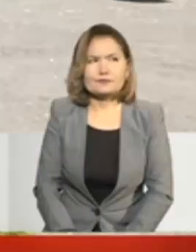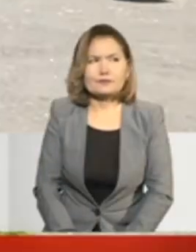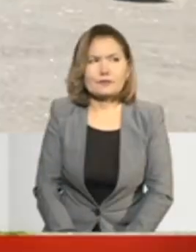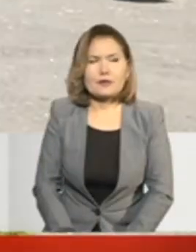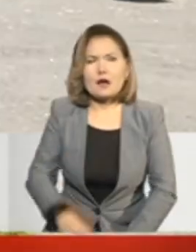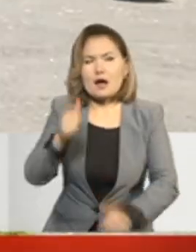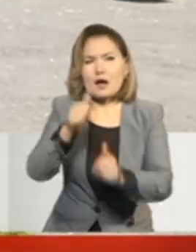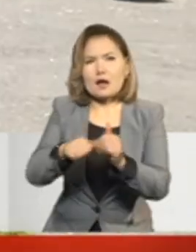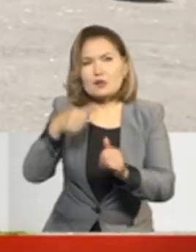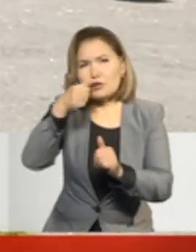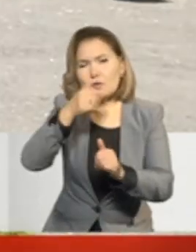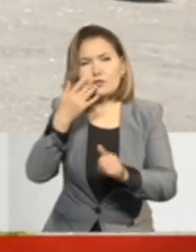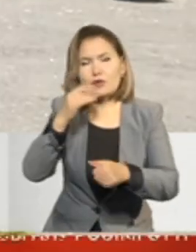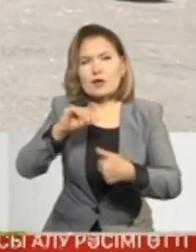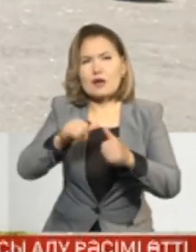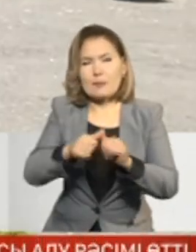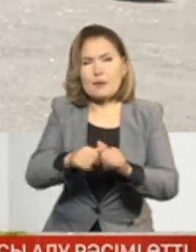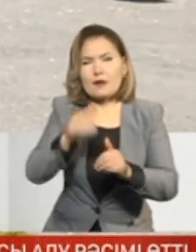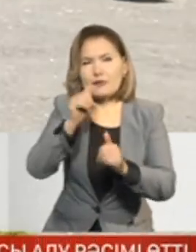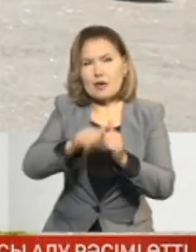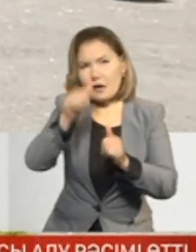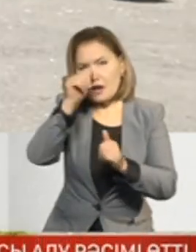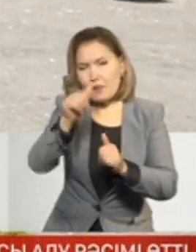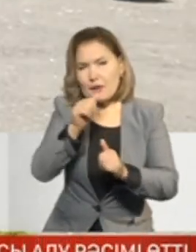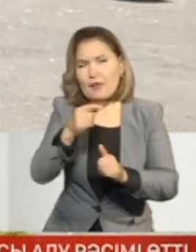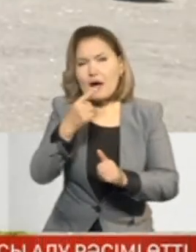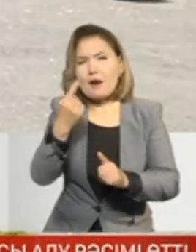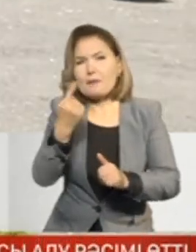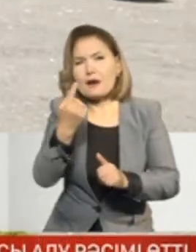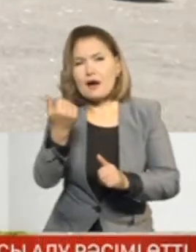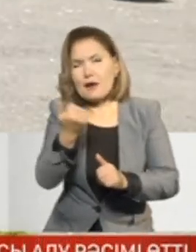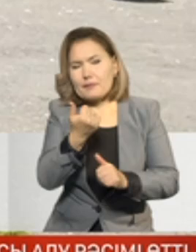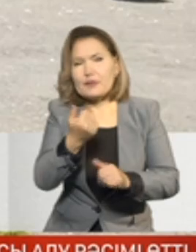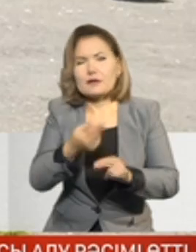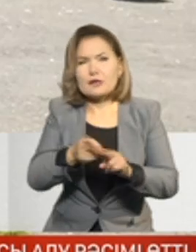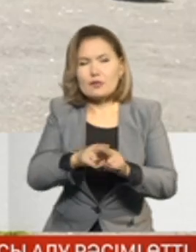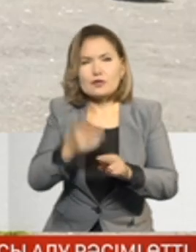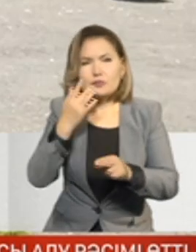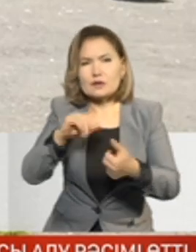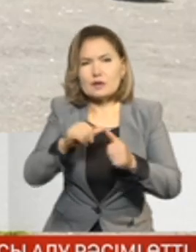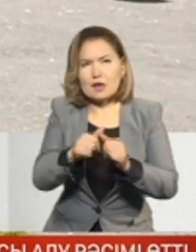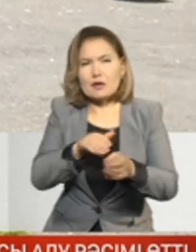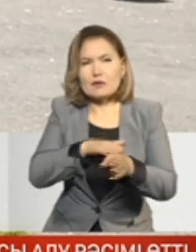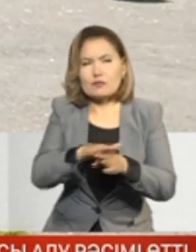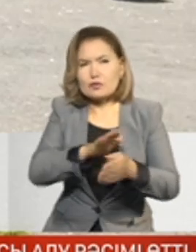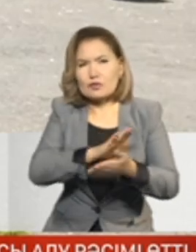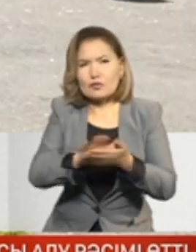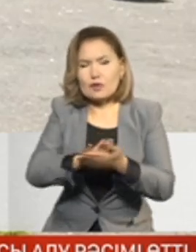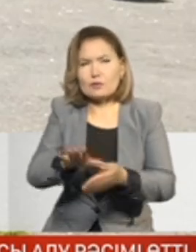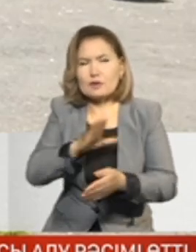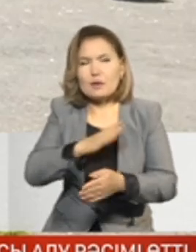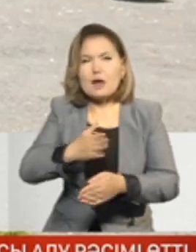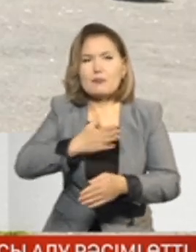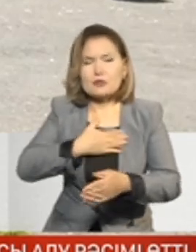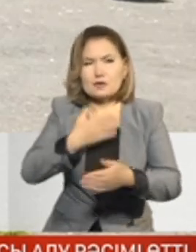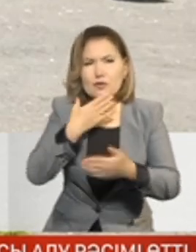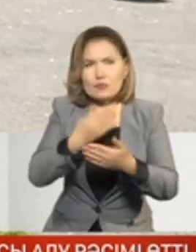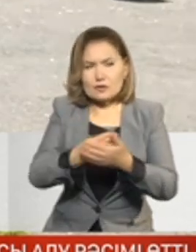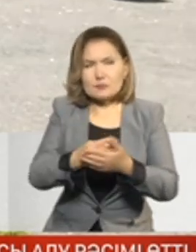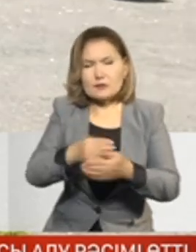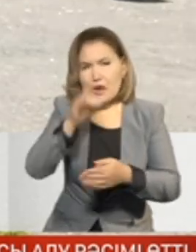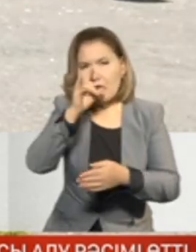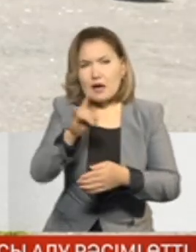Жылда тұрақты түрде айына, аптасына бір реттен осындай бір тазалық акциясын өткізіп отырамыз. Ол деген енді біз өзіміз бір